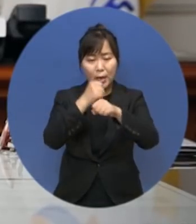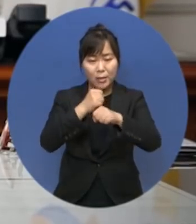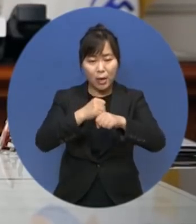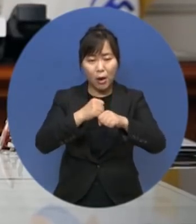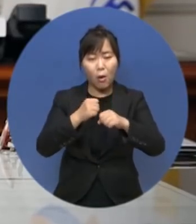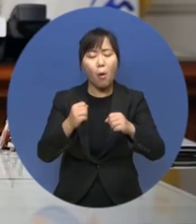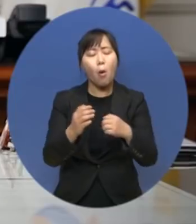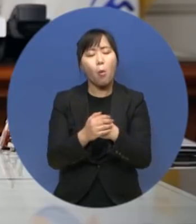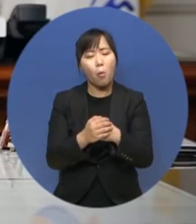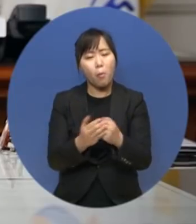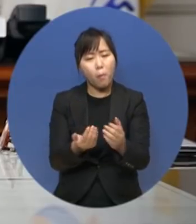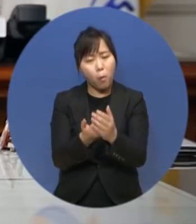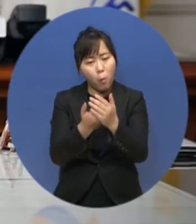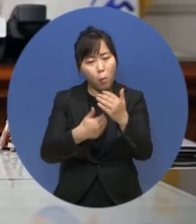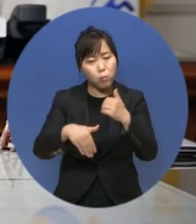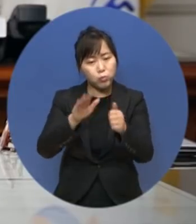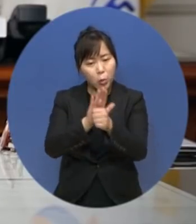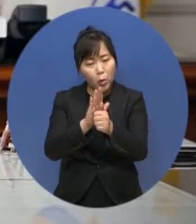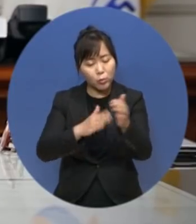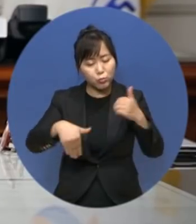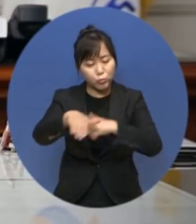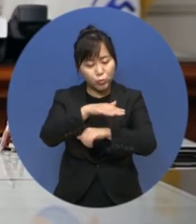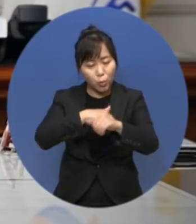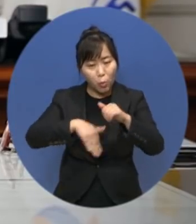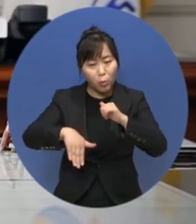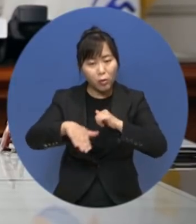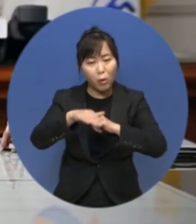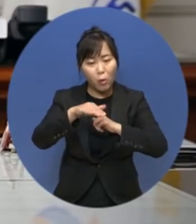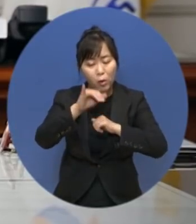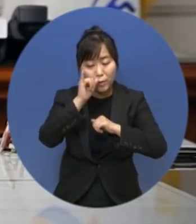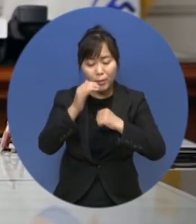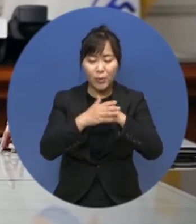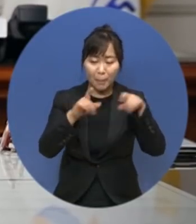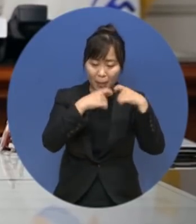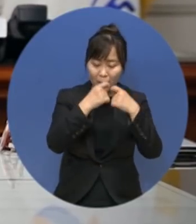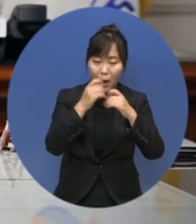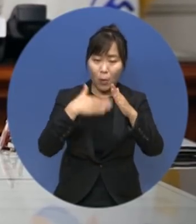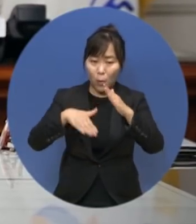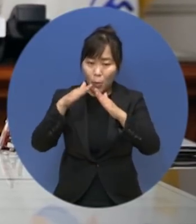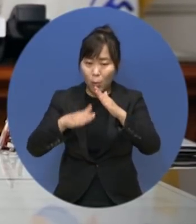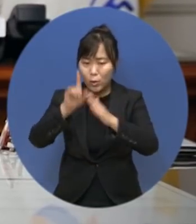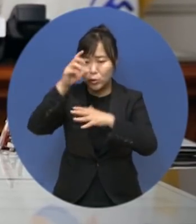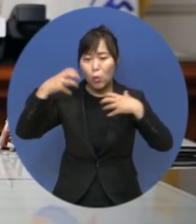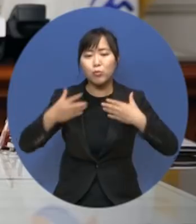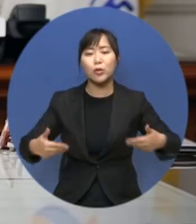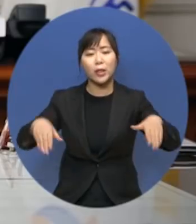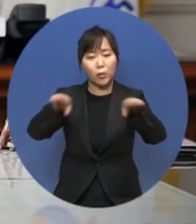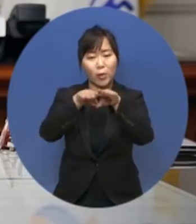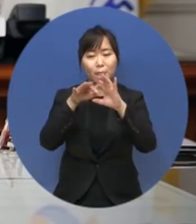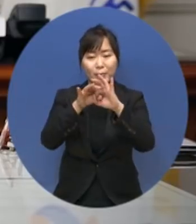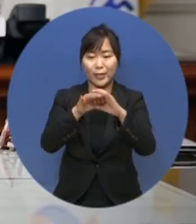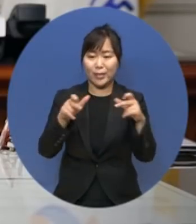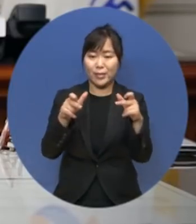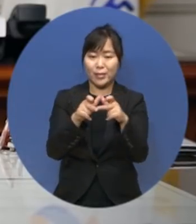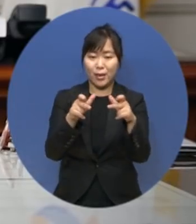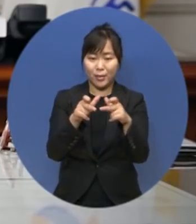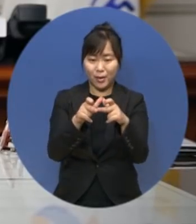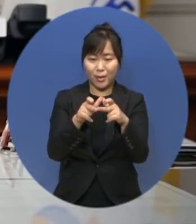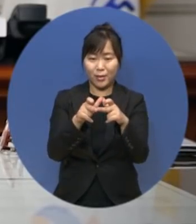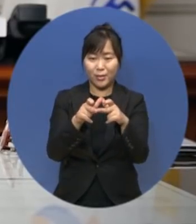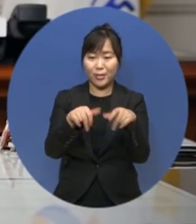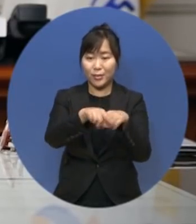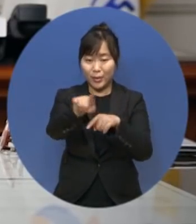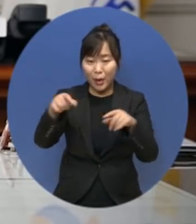활성화를 지원하는 분위기가 모아지고 있어 민간, 공공, 정부기관을 통해 장애인으로